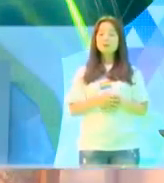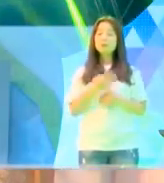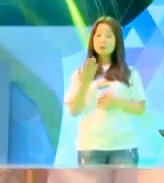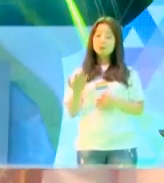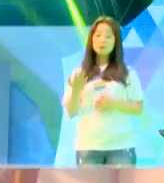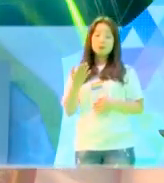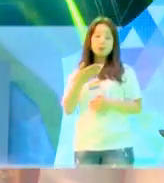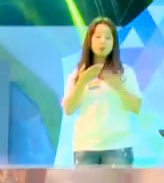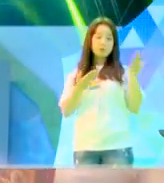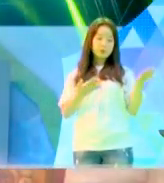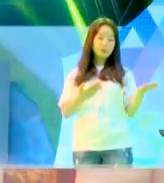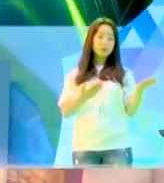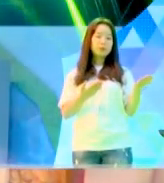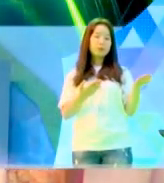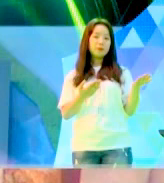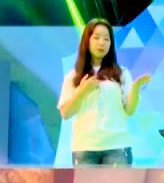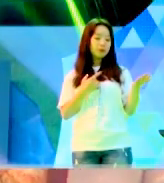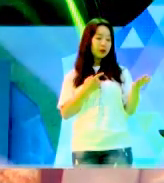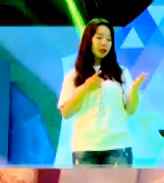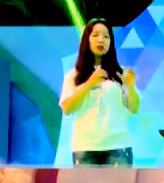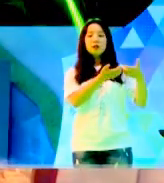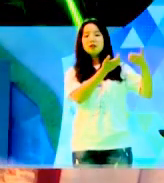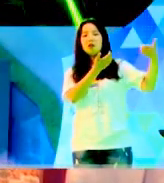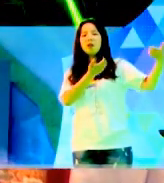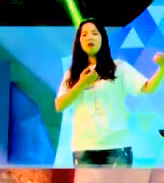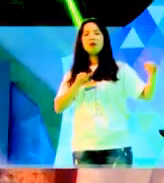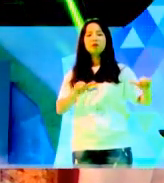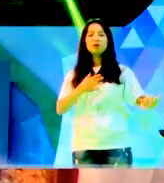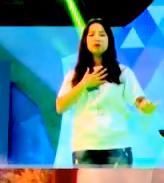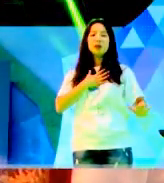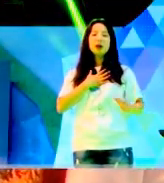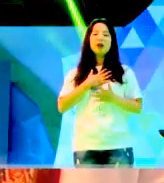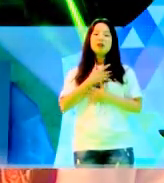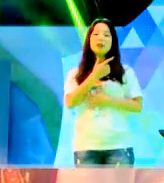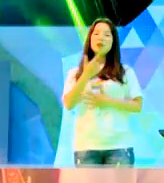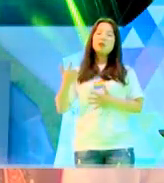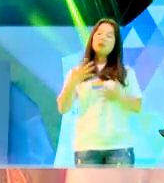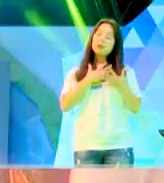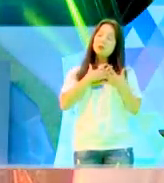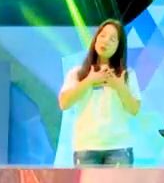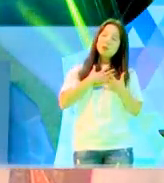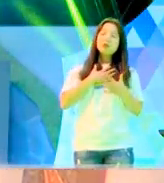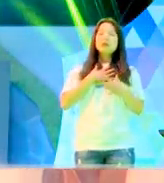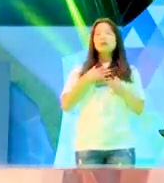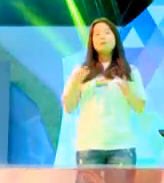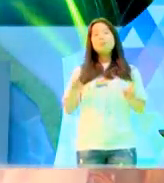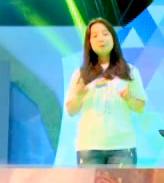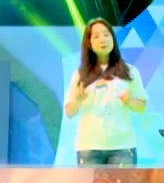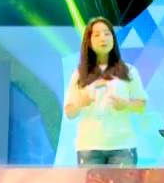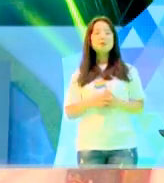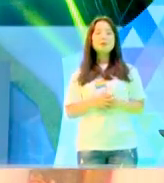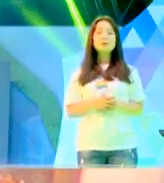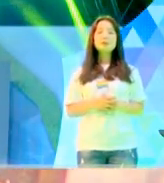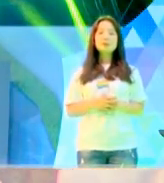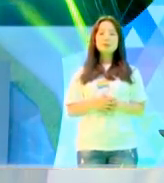그래서 네가 갈까봐 나는 너무 무서워.